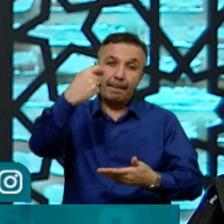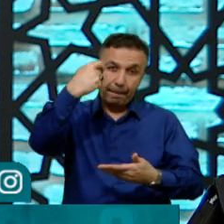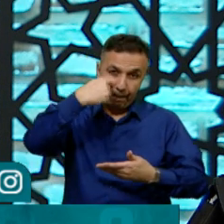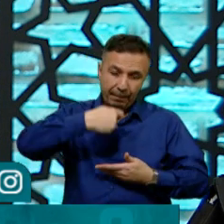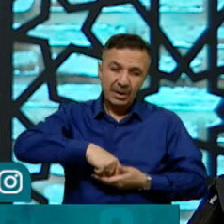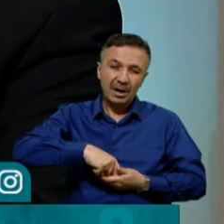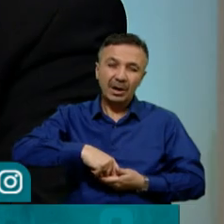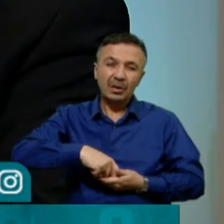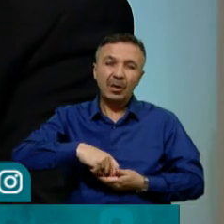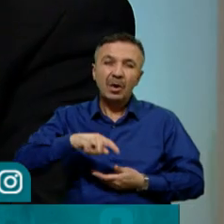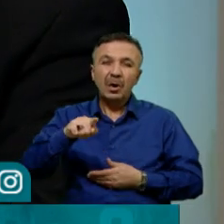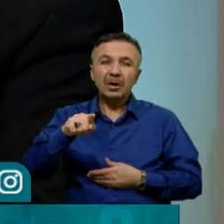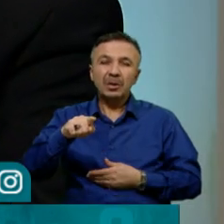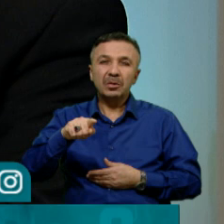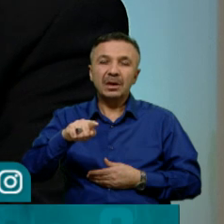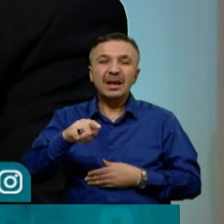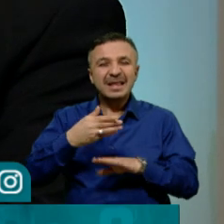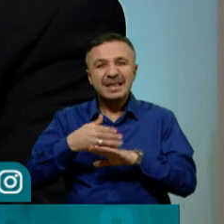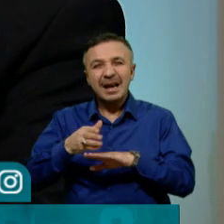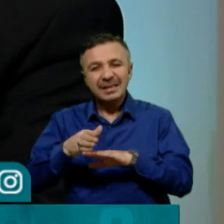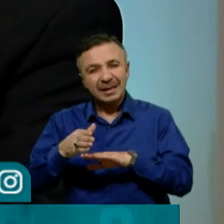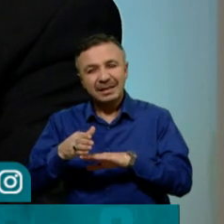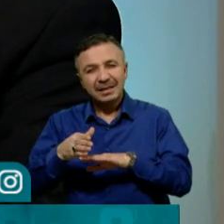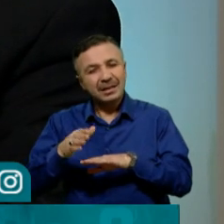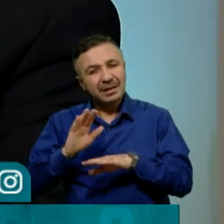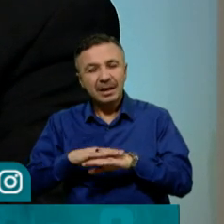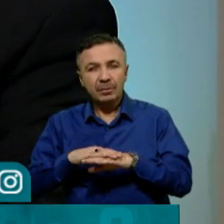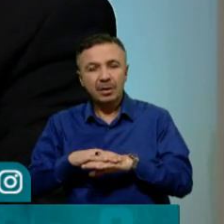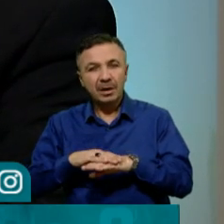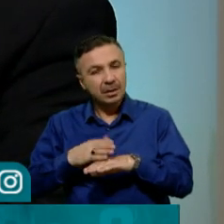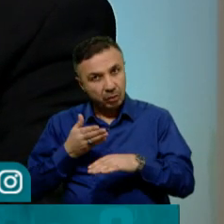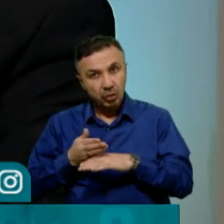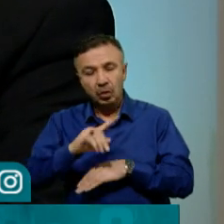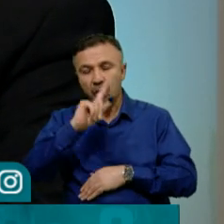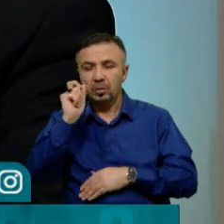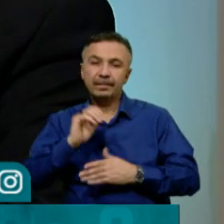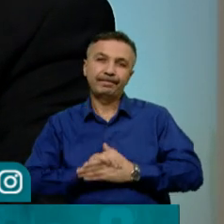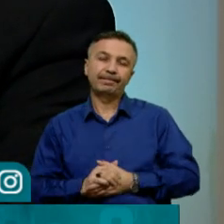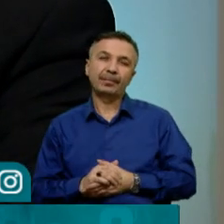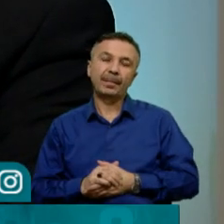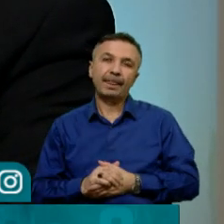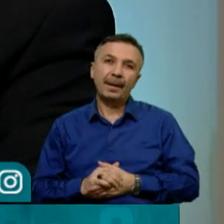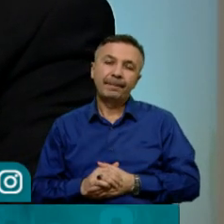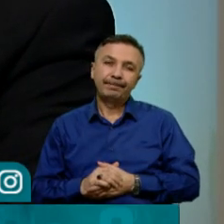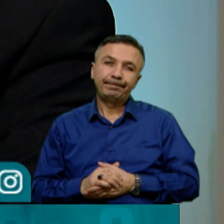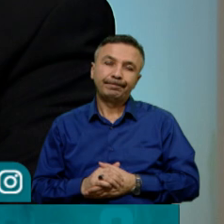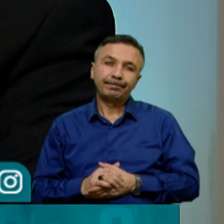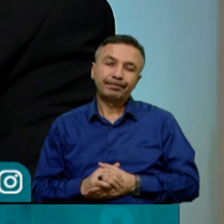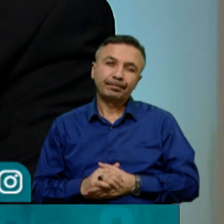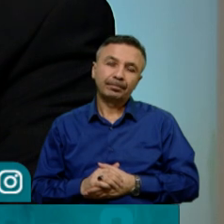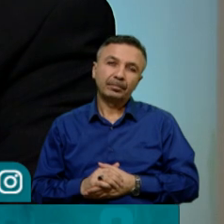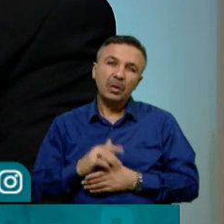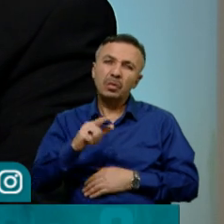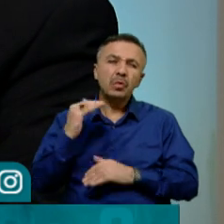sistemimiz hocam yok bu tekafül sistemi değil tekafül sistem biraz daha farklı Ancak bu malumaliniz